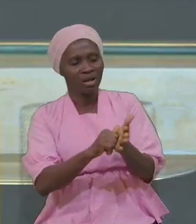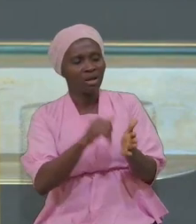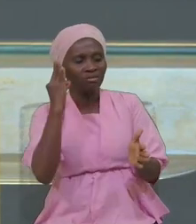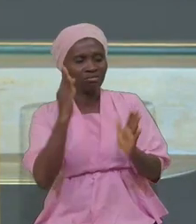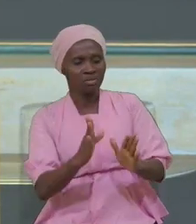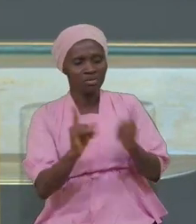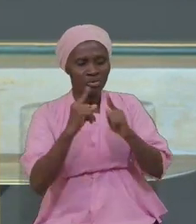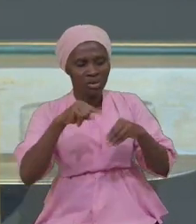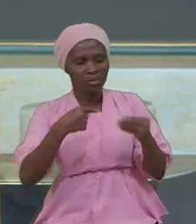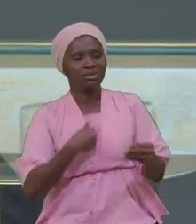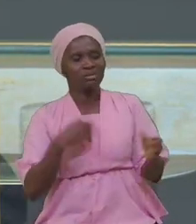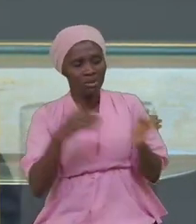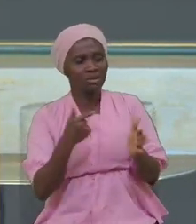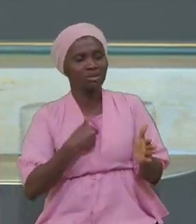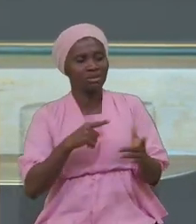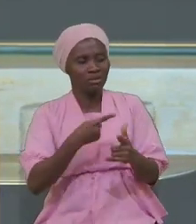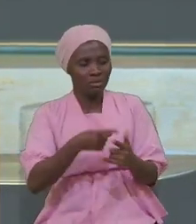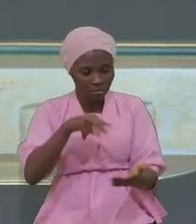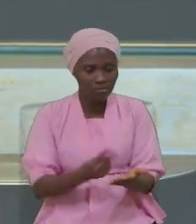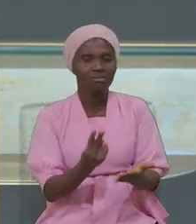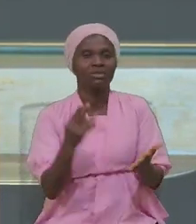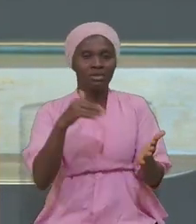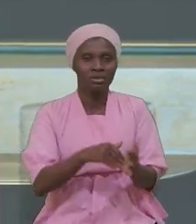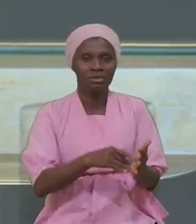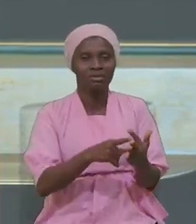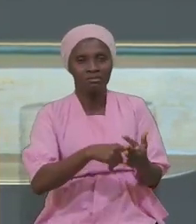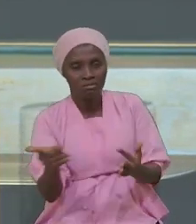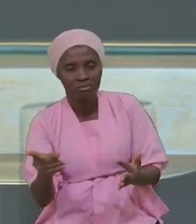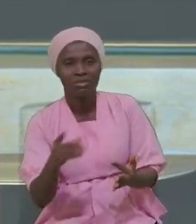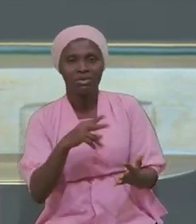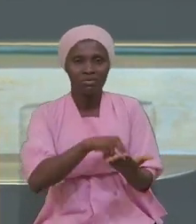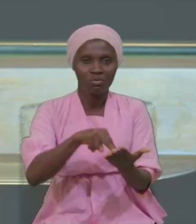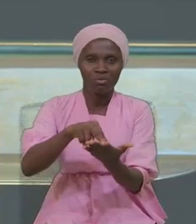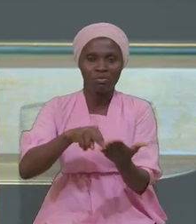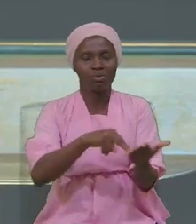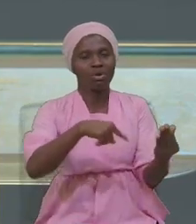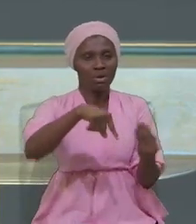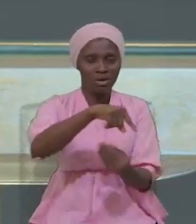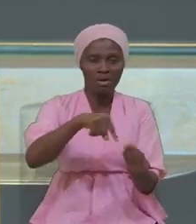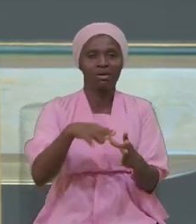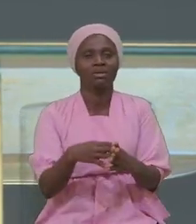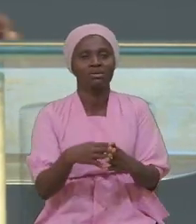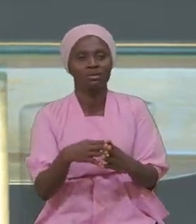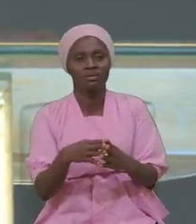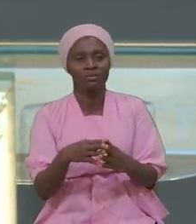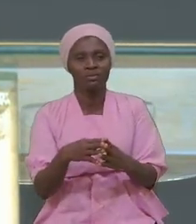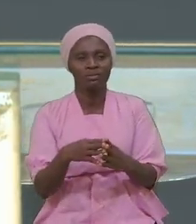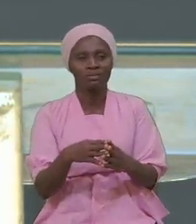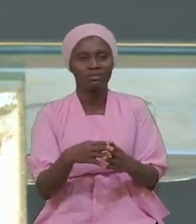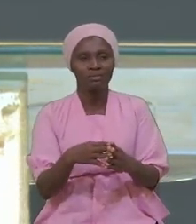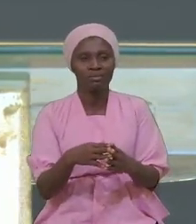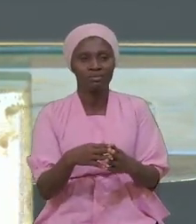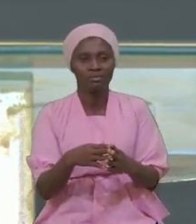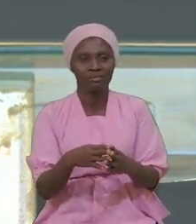ailleurs. Et c'est dit des êtres errants auxquels l'obscurité des ténèbres est réservée